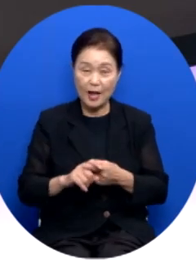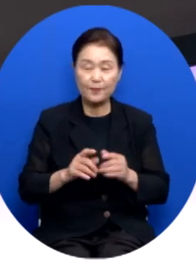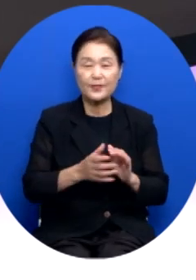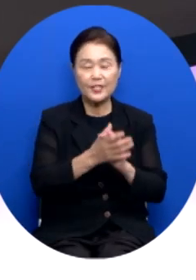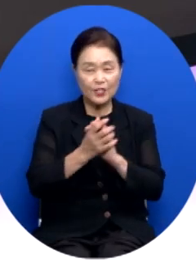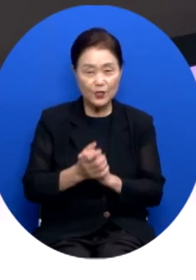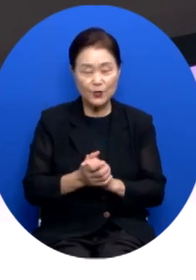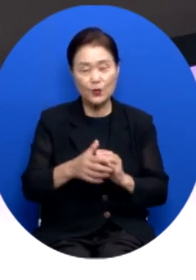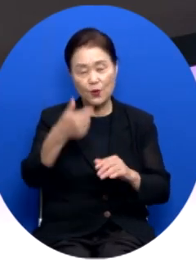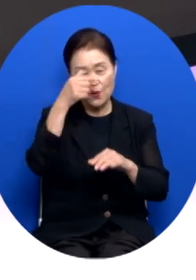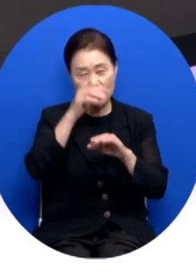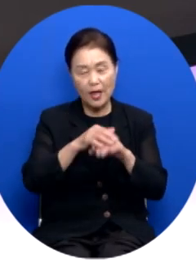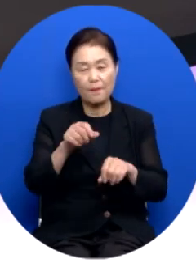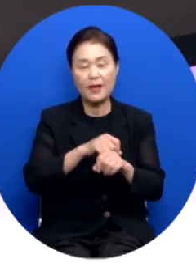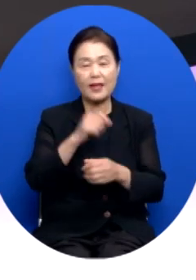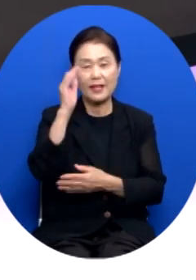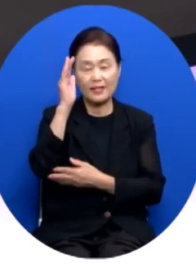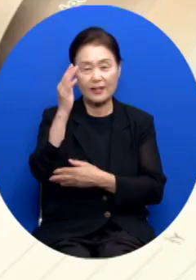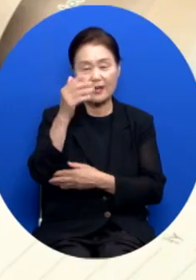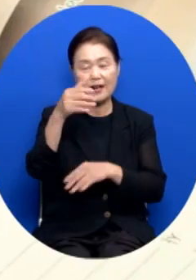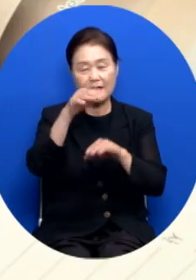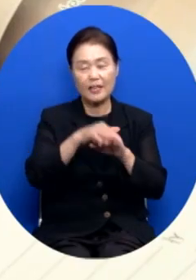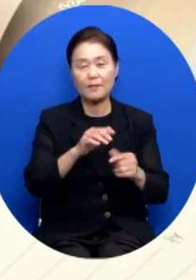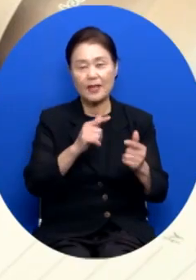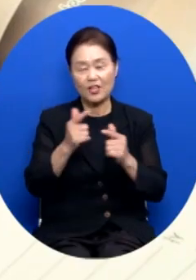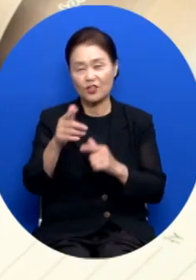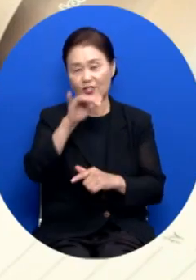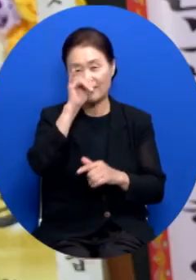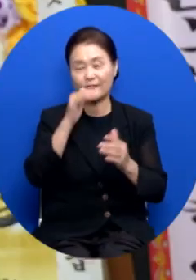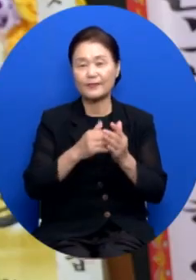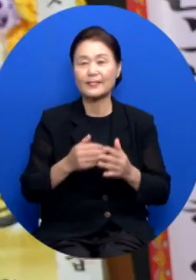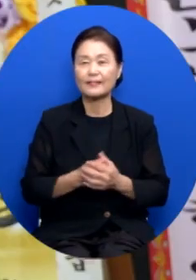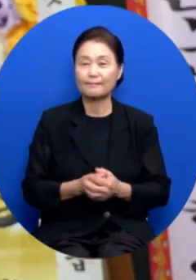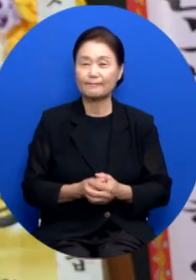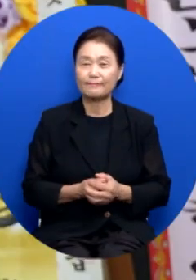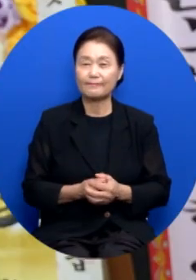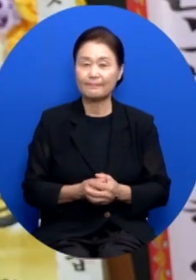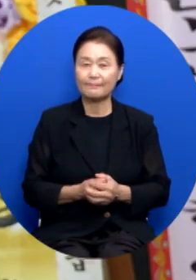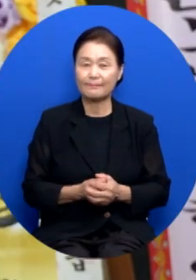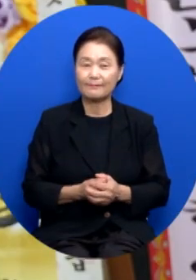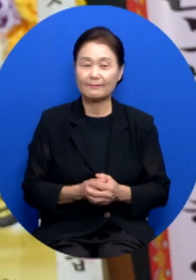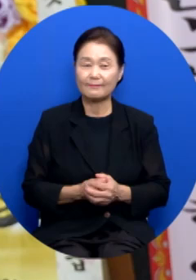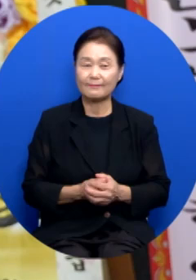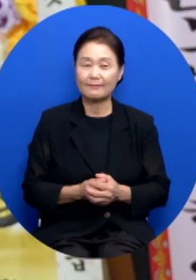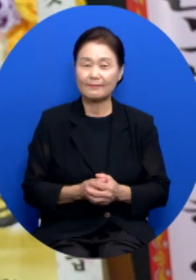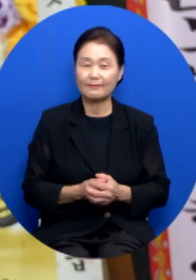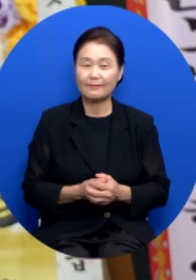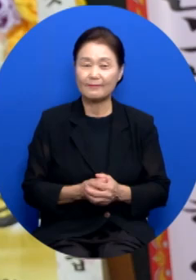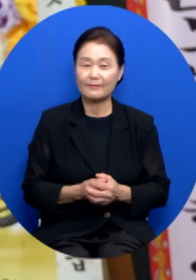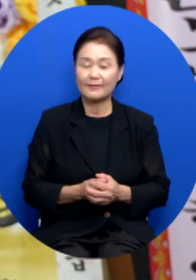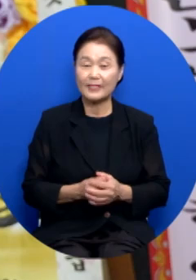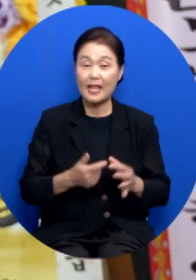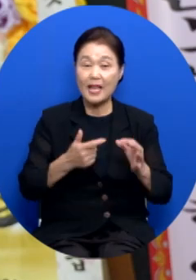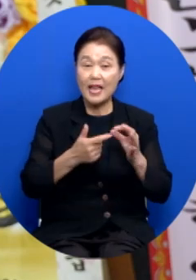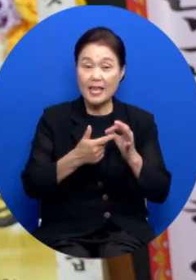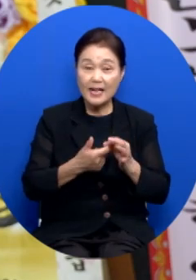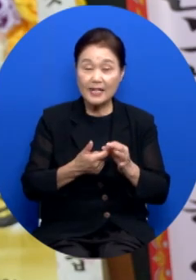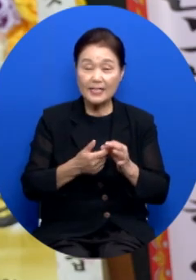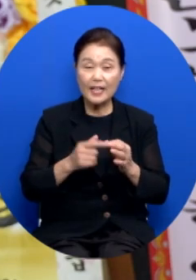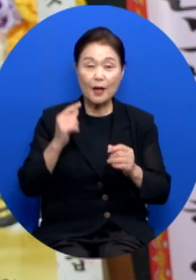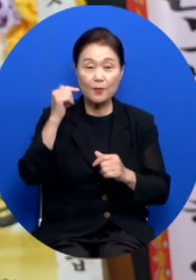예배와 특강, 그리고 집회 등이 다채롭게 진행됐습니다. 이제 영남 교직자